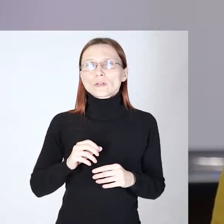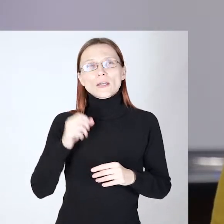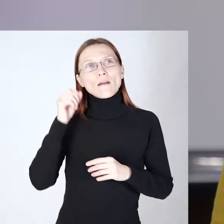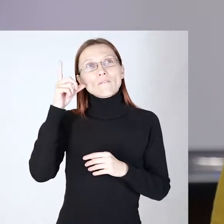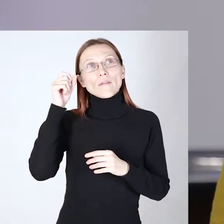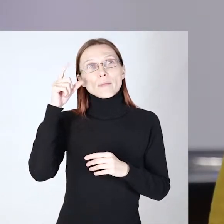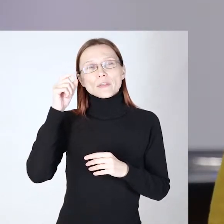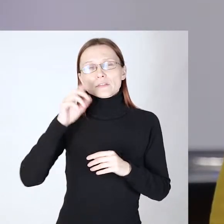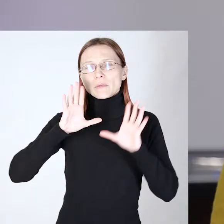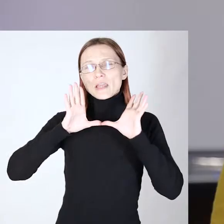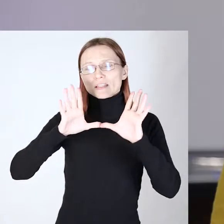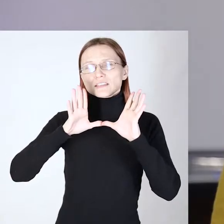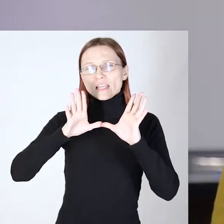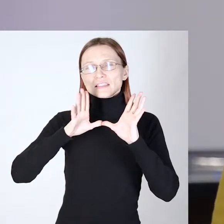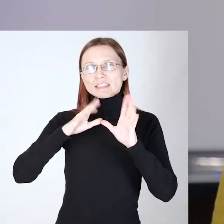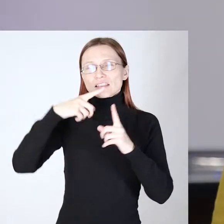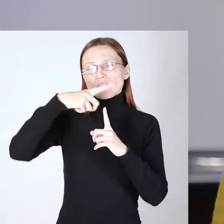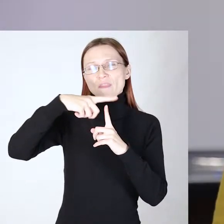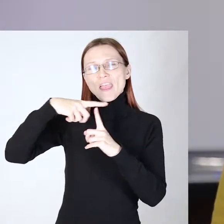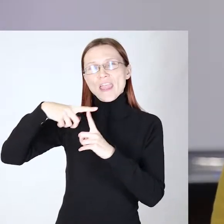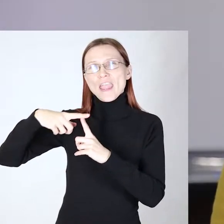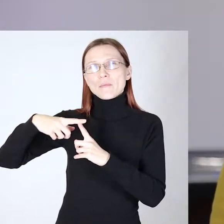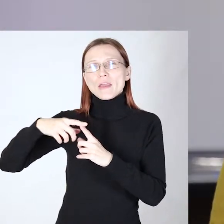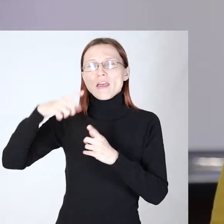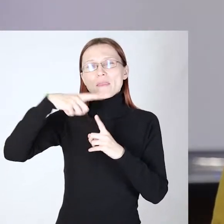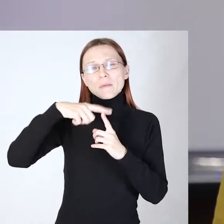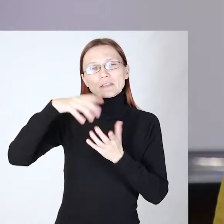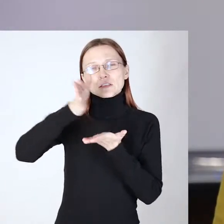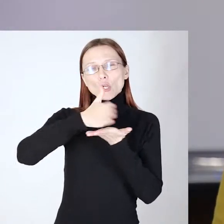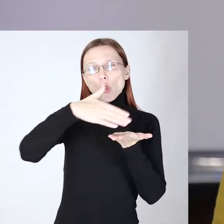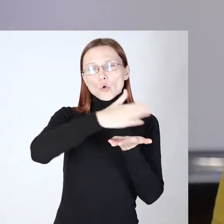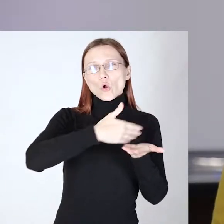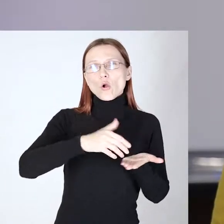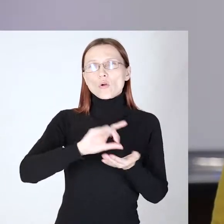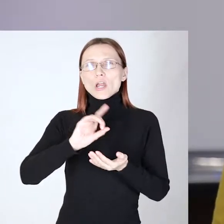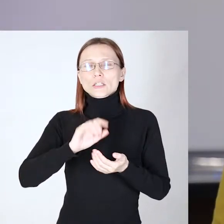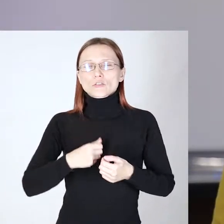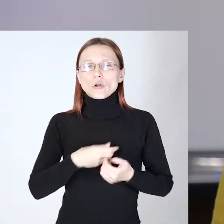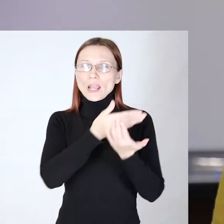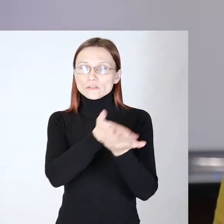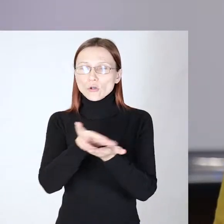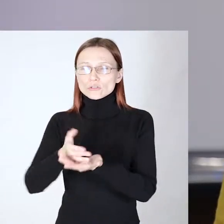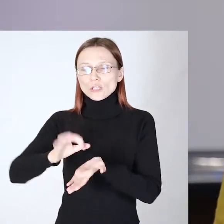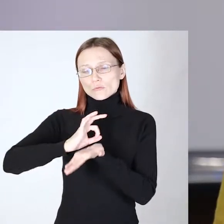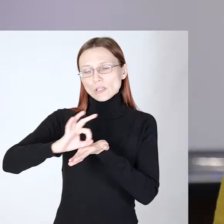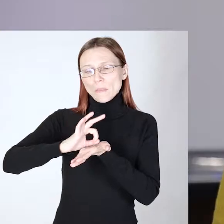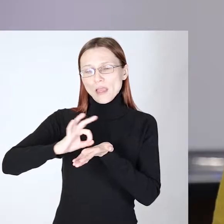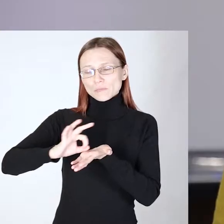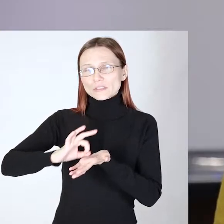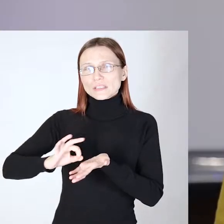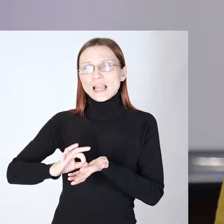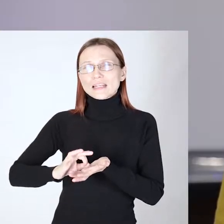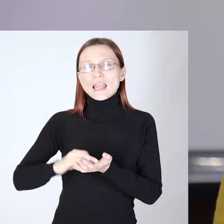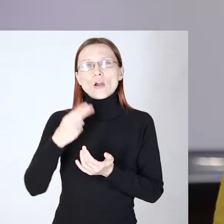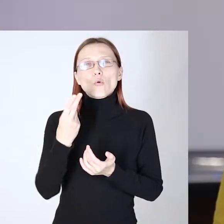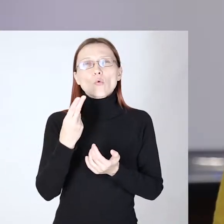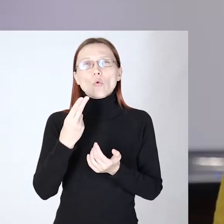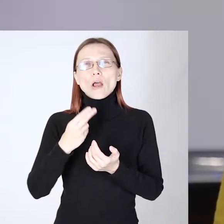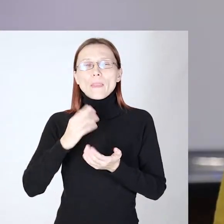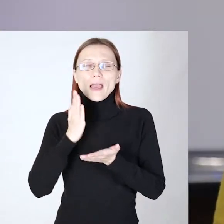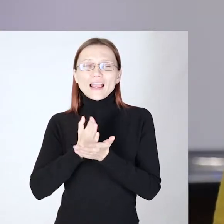Vymyslíme 10 zadaní takých tematických okruhov, ktoré dostanú napísané. Aj úlohou je na každú túto tému